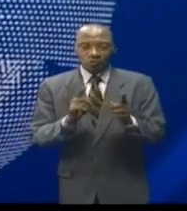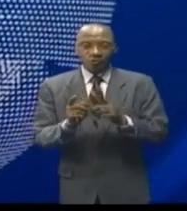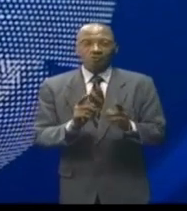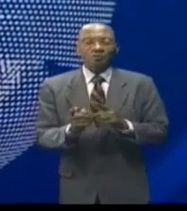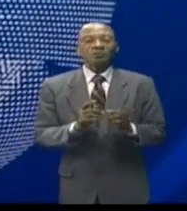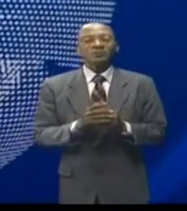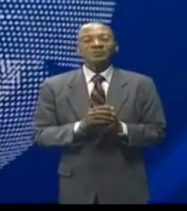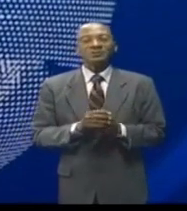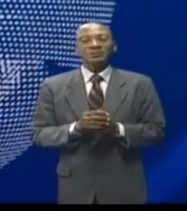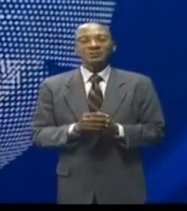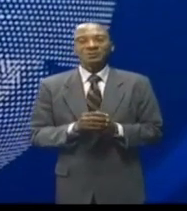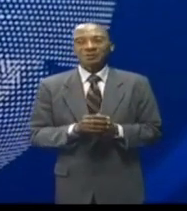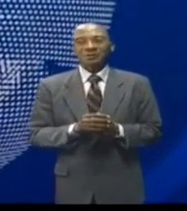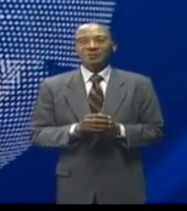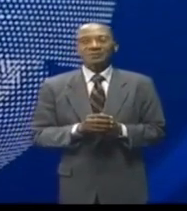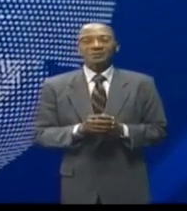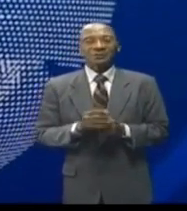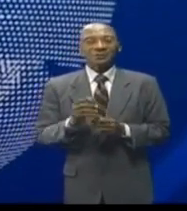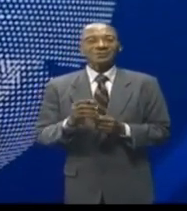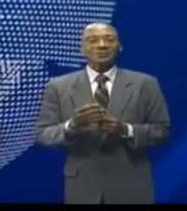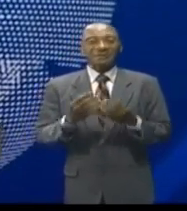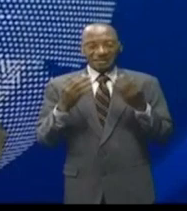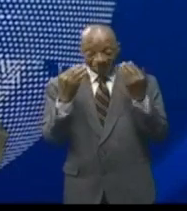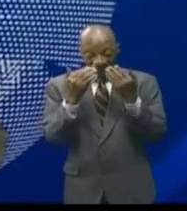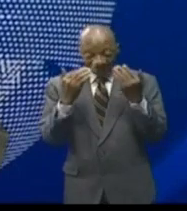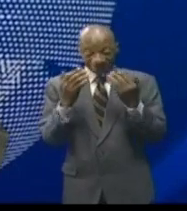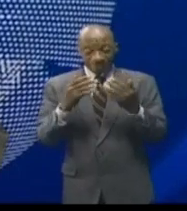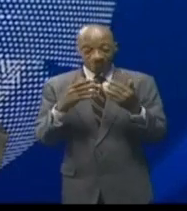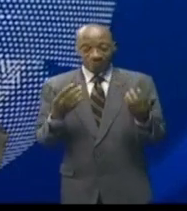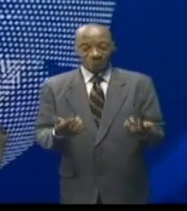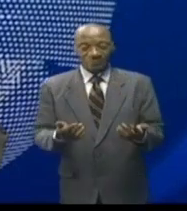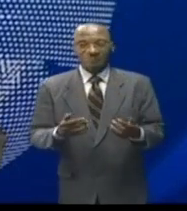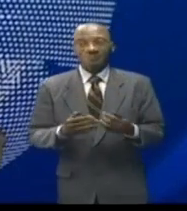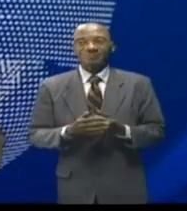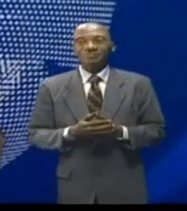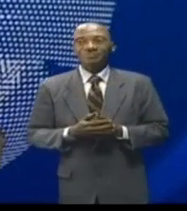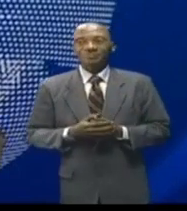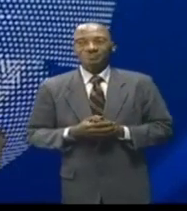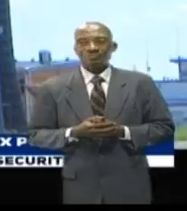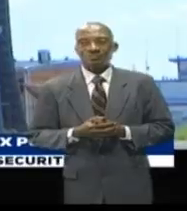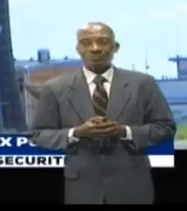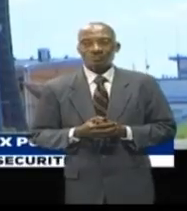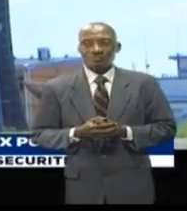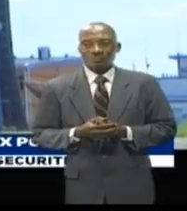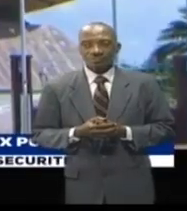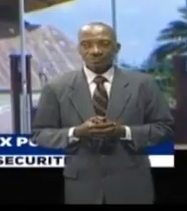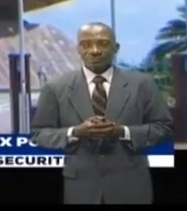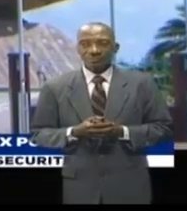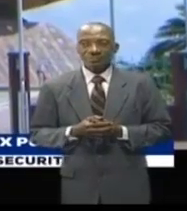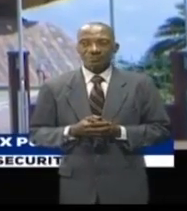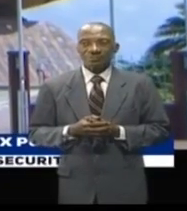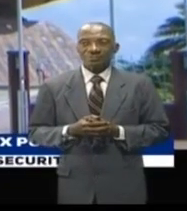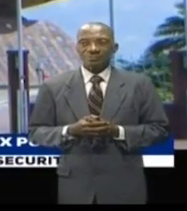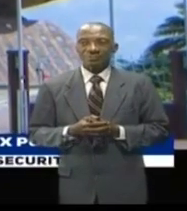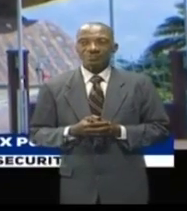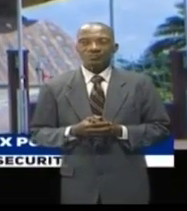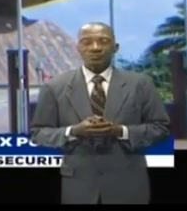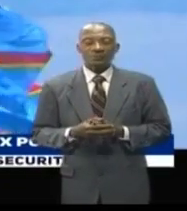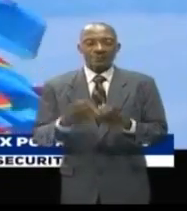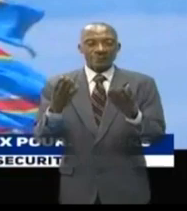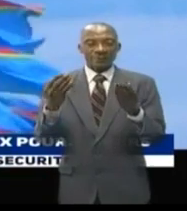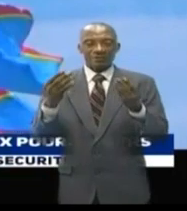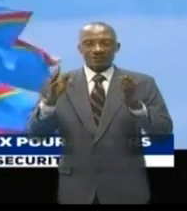Kinshasa en mission de facilitation facilitation à le dire regardez le médiateur vient le facilitateur